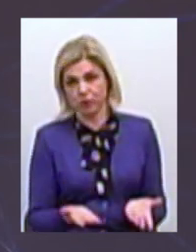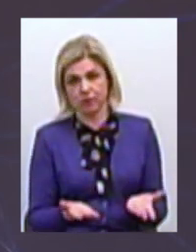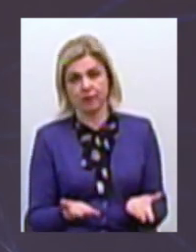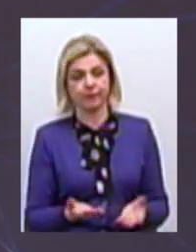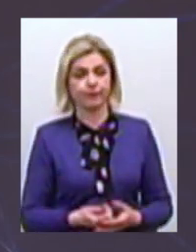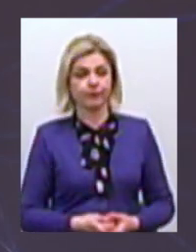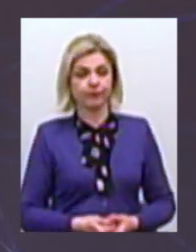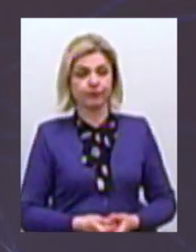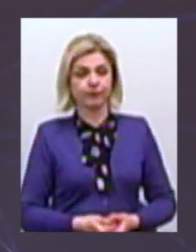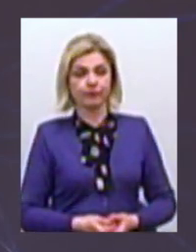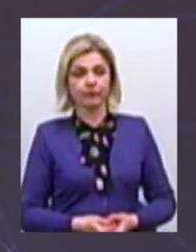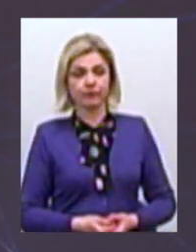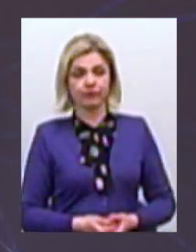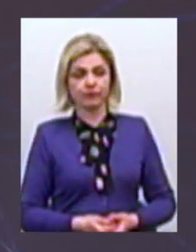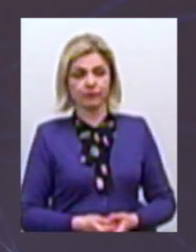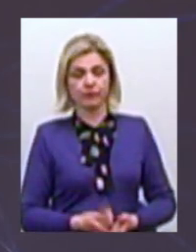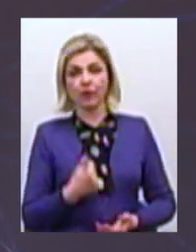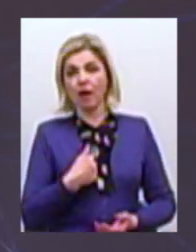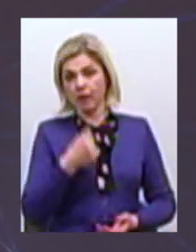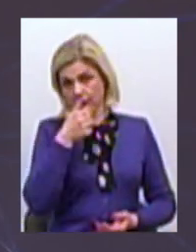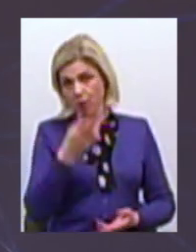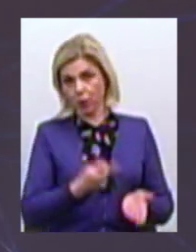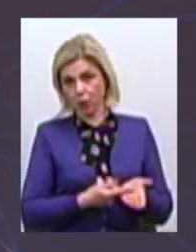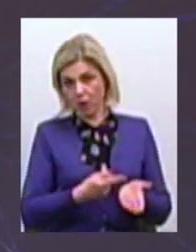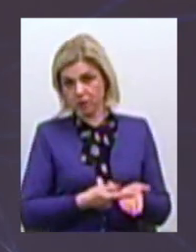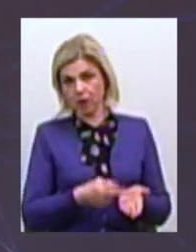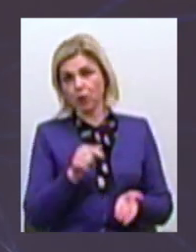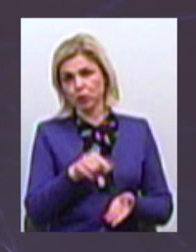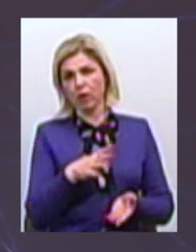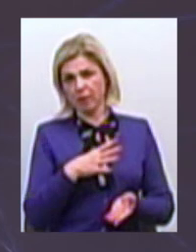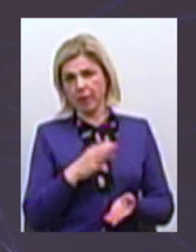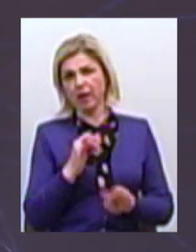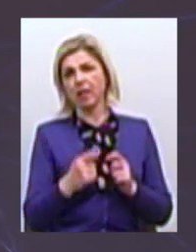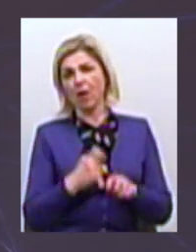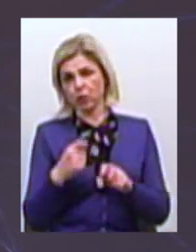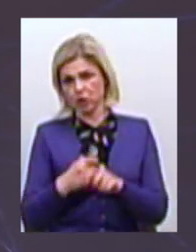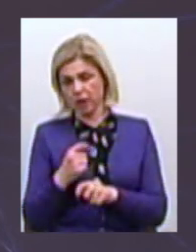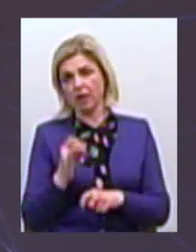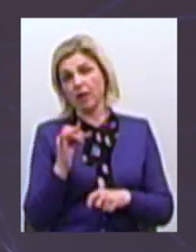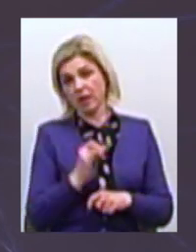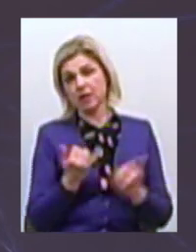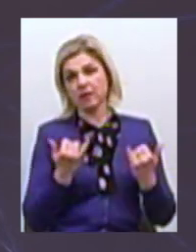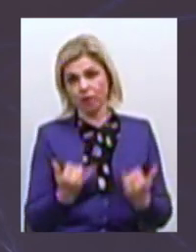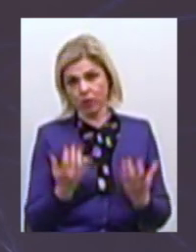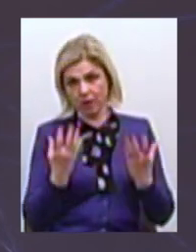я не могу этого доказать. Здесь были и злоупотребления определенные. И на сегодняшний